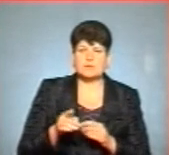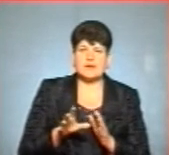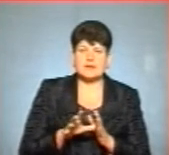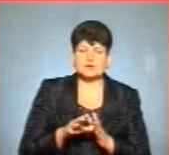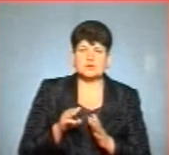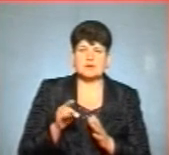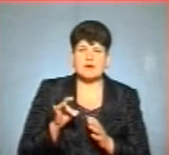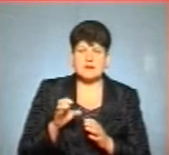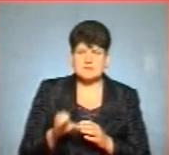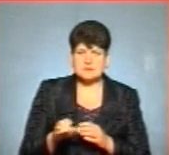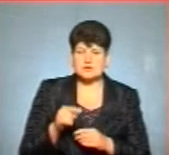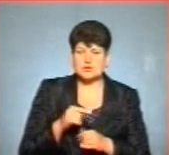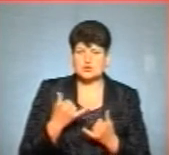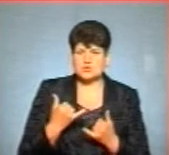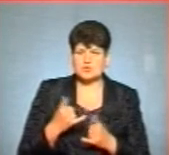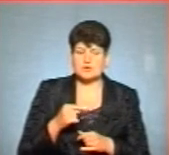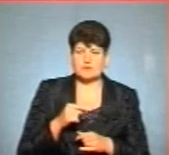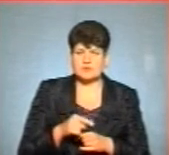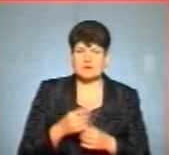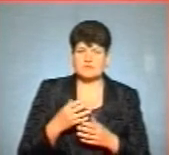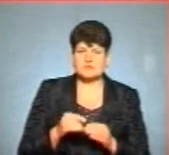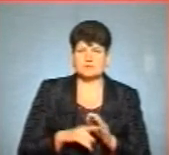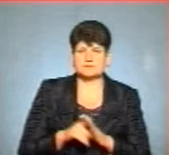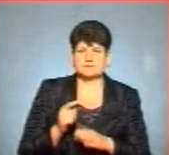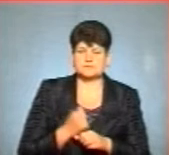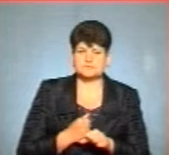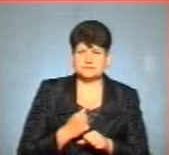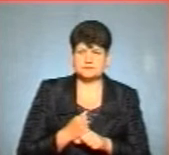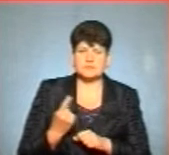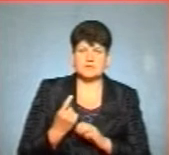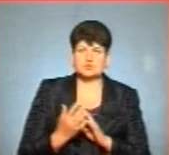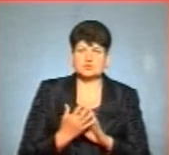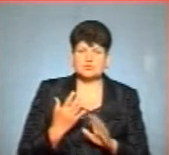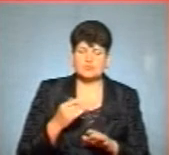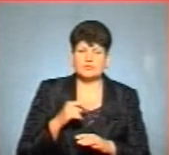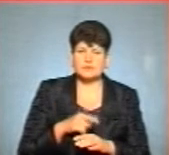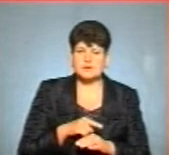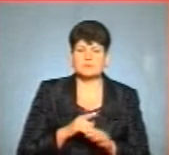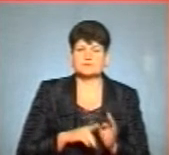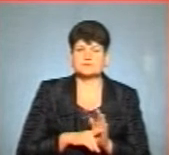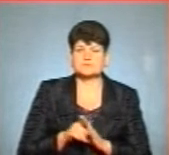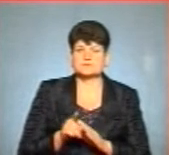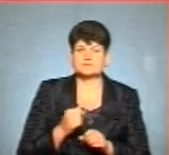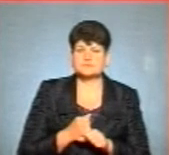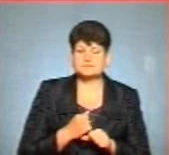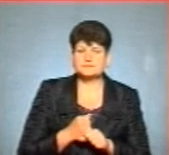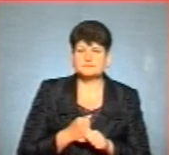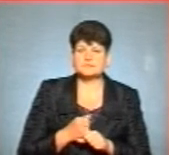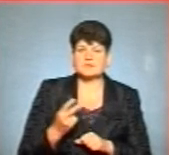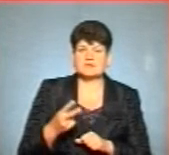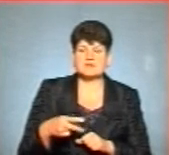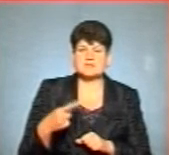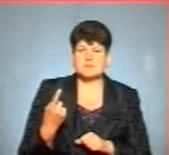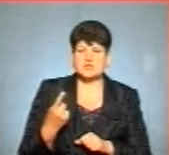і на сьогодні вони вже вийшли на маршрути. Першочергово вони вийшли на, як я зазначав,